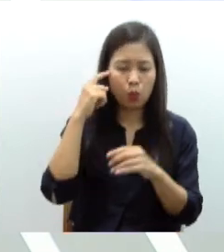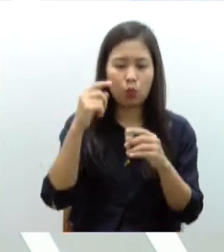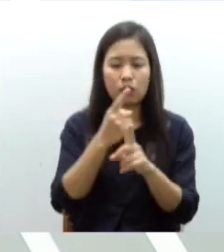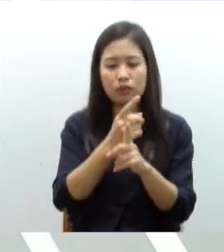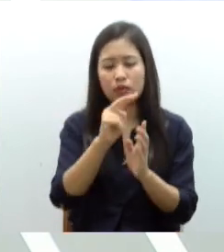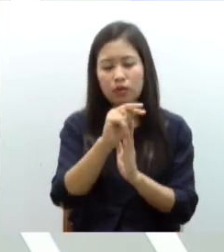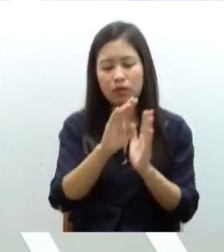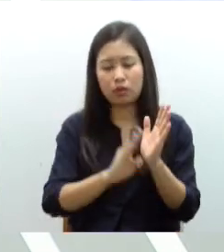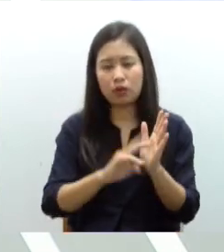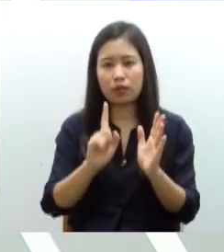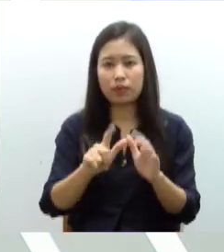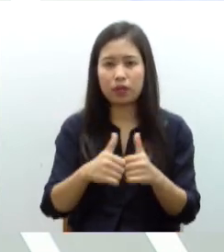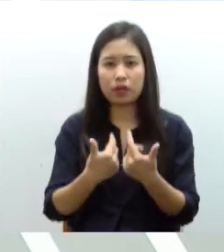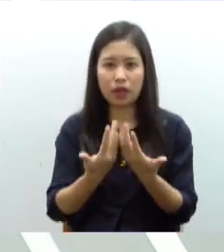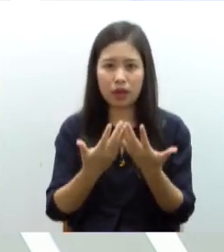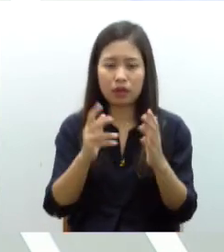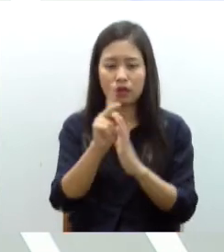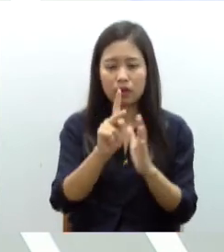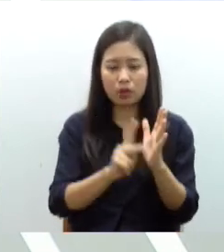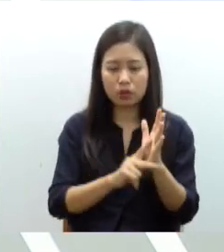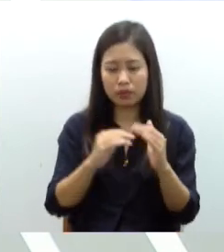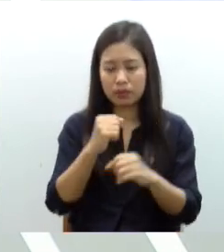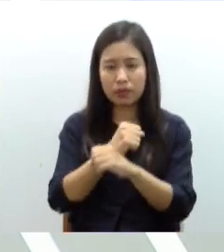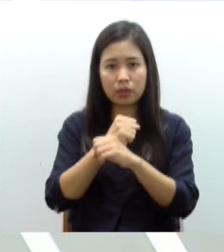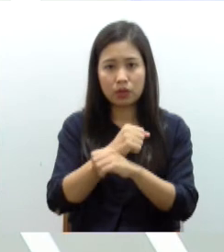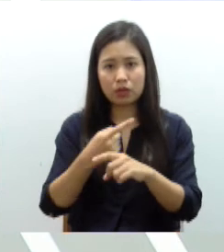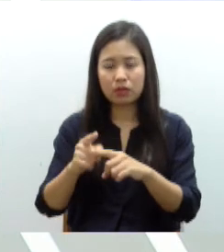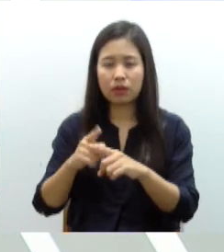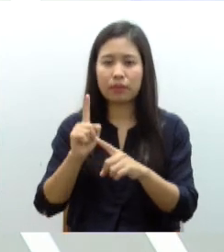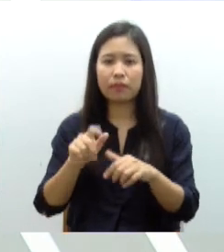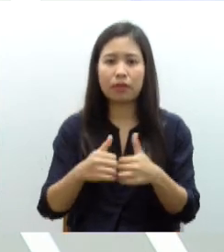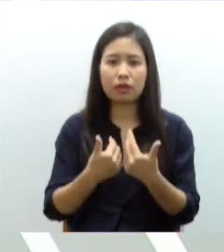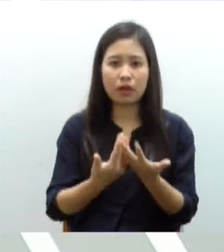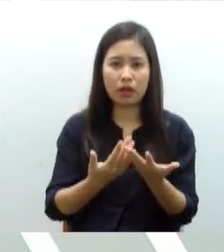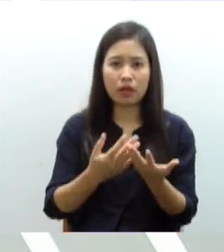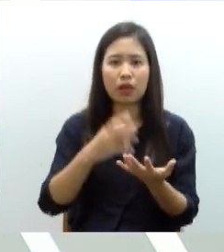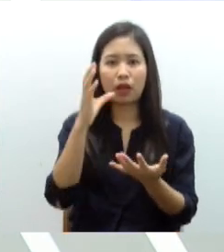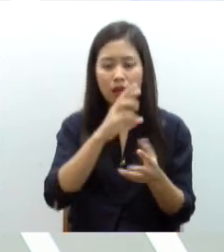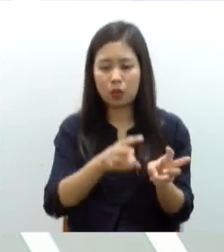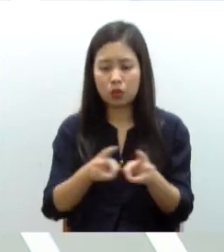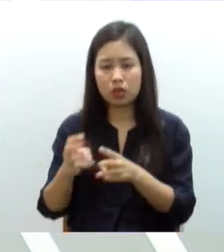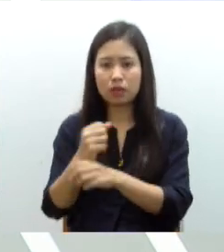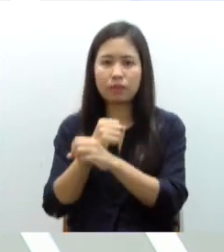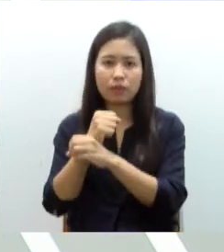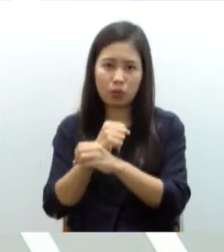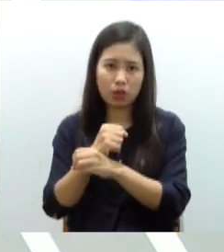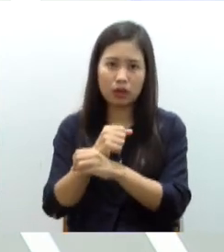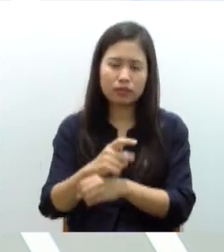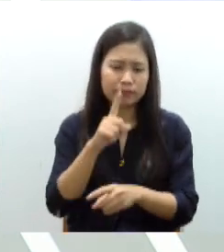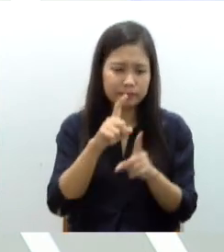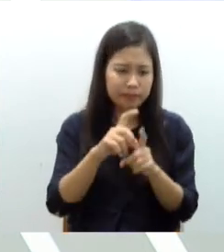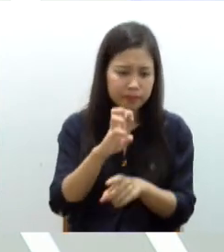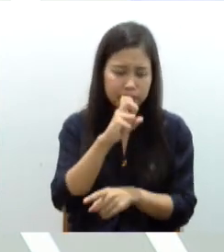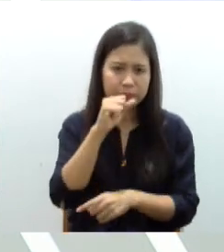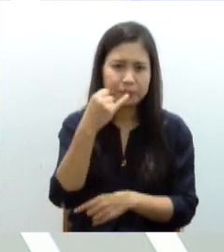ที่มันไม่ได้ไออะไรเลยนี่เพราะว่ามันไม่ได้เป็นโรคเลยก็เหมือนกันเช่นเดียวกันเนี่ยไอข้อคำถามมันจะมีเรื่องเหล่านี้ที่ต้องให้เราทำ